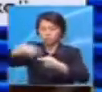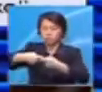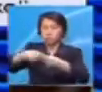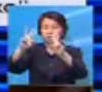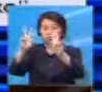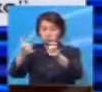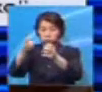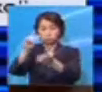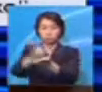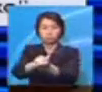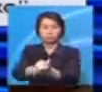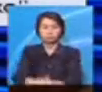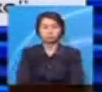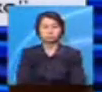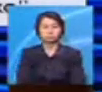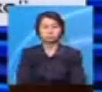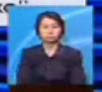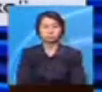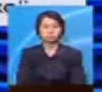isu